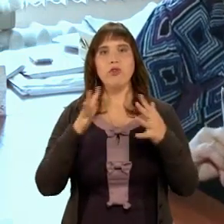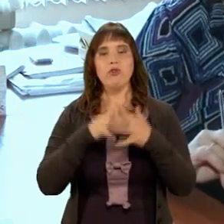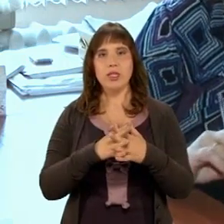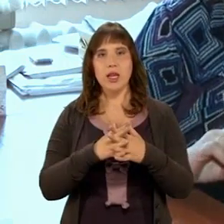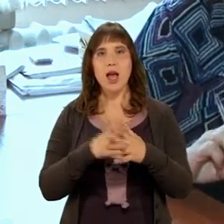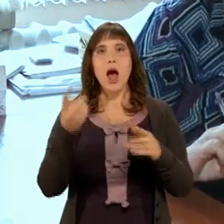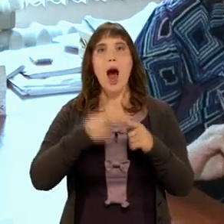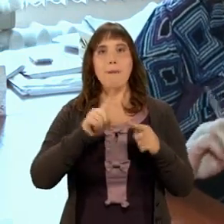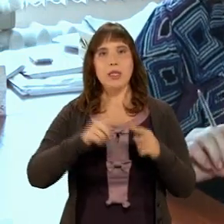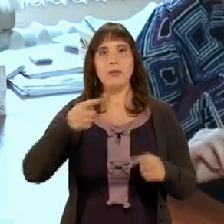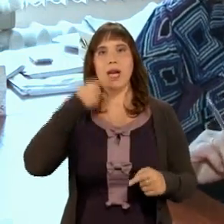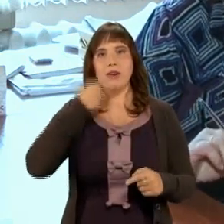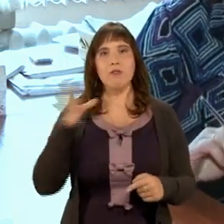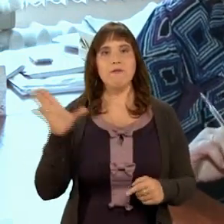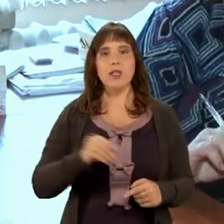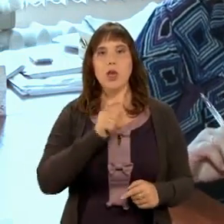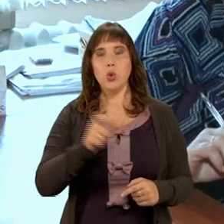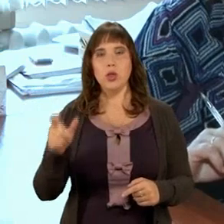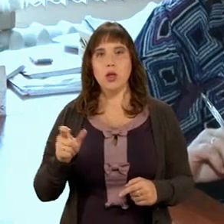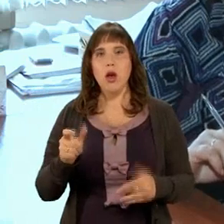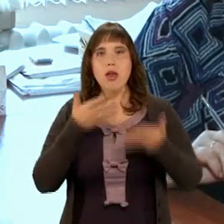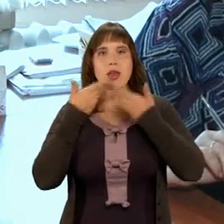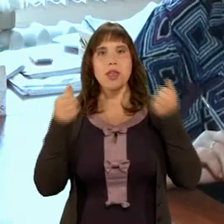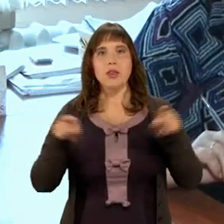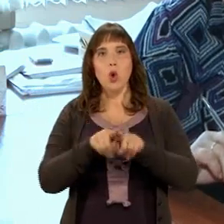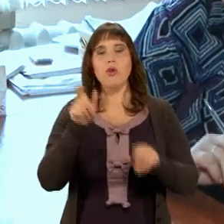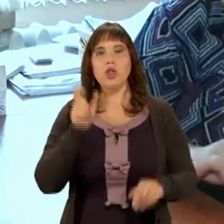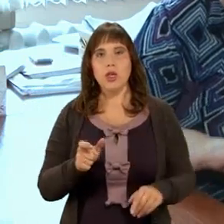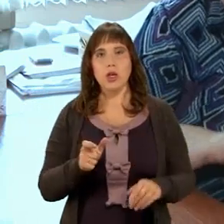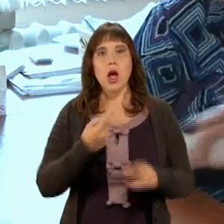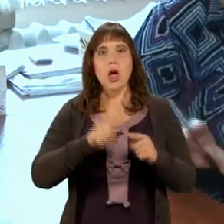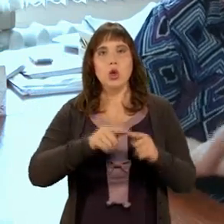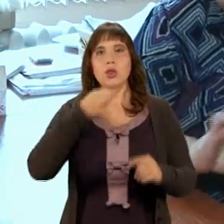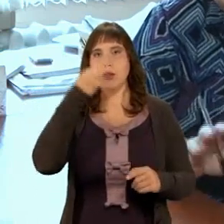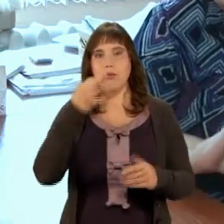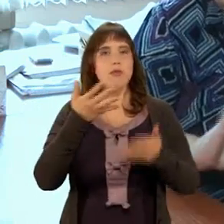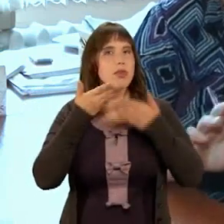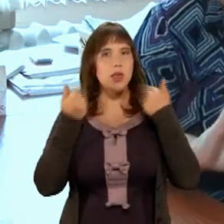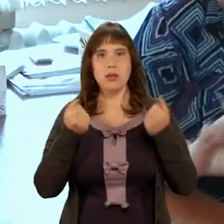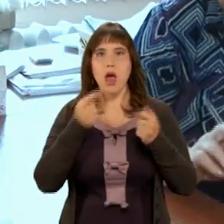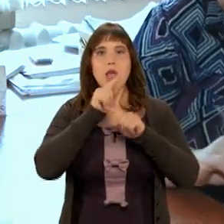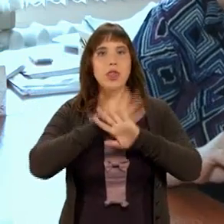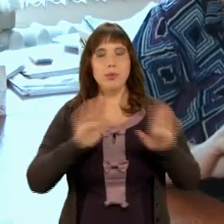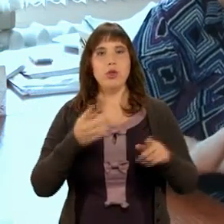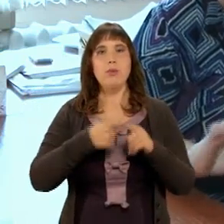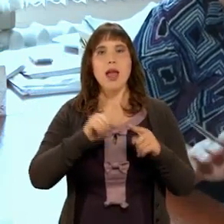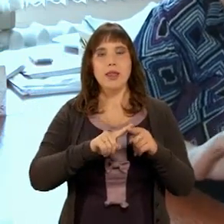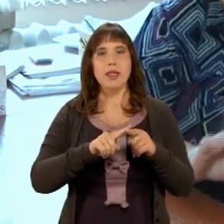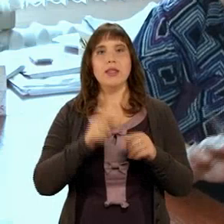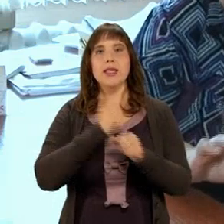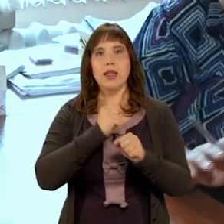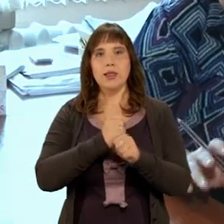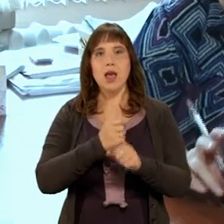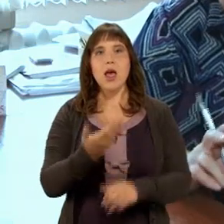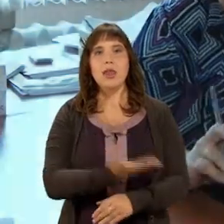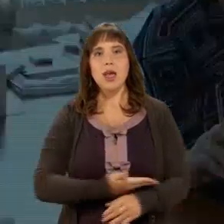селе, об этом говорят все. И вот, наверное, у нас нет такого человека, который бы сказал, что нет, мы не будем этим заниматься, это нам не нужно,